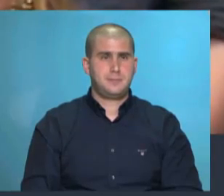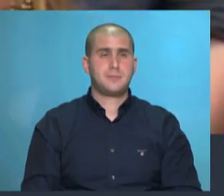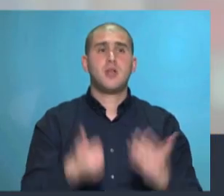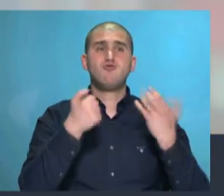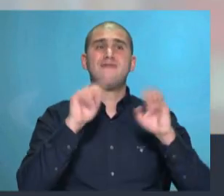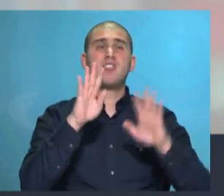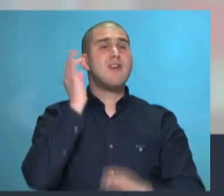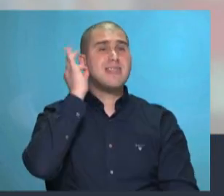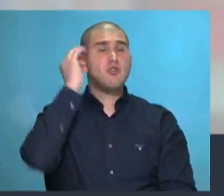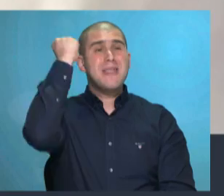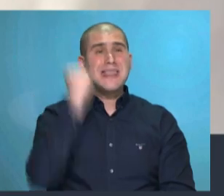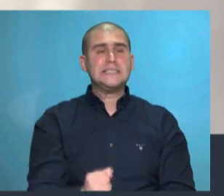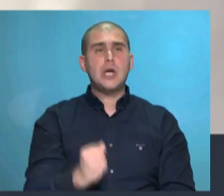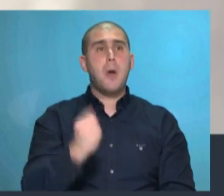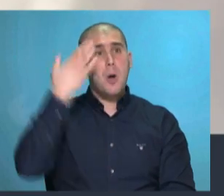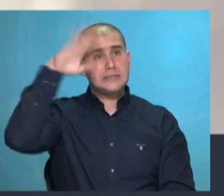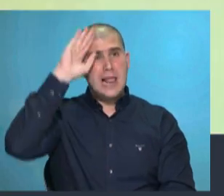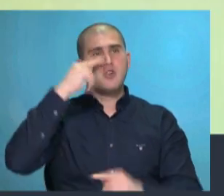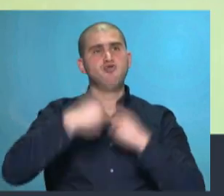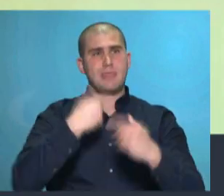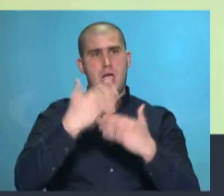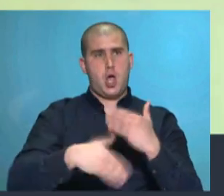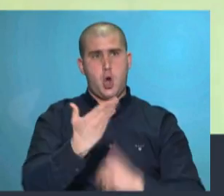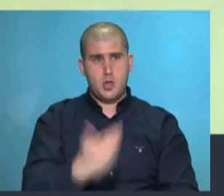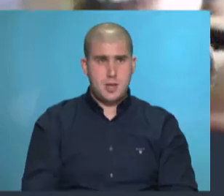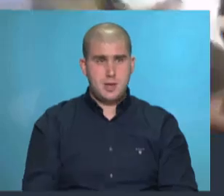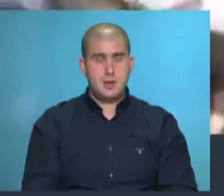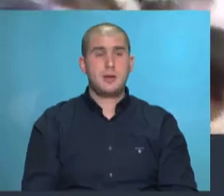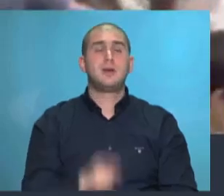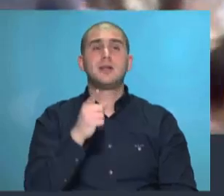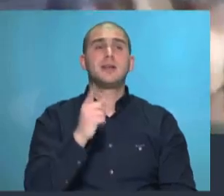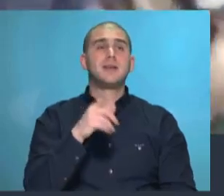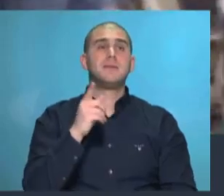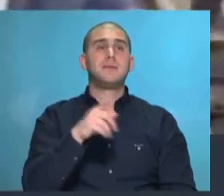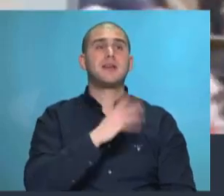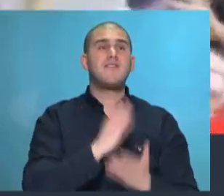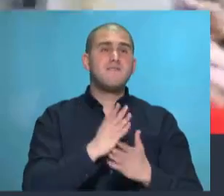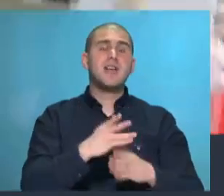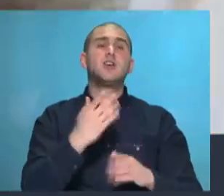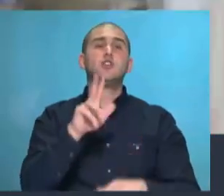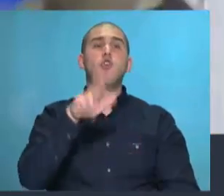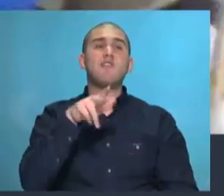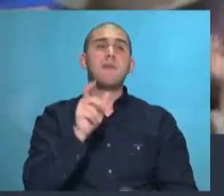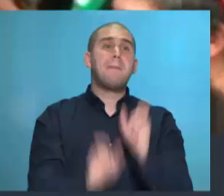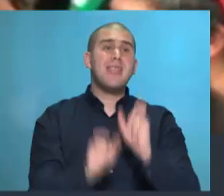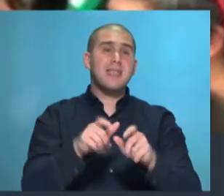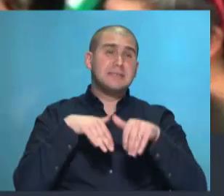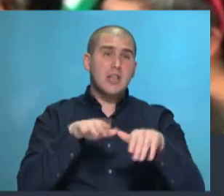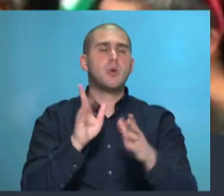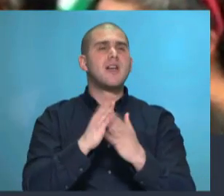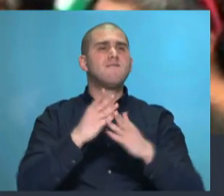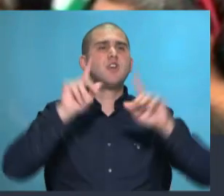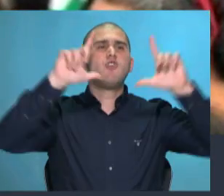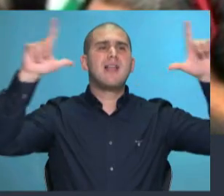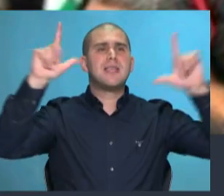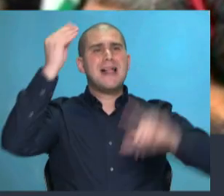‫69 נשים נרצחו באוסטרליה ‫בשנה האחרונה. ‫בסידני צעדו יותר מ-3,000 בני אדם, ‫מקצתם מניפו שלטים